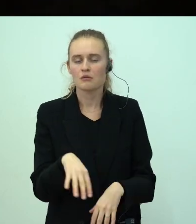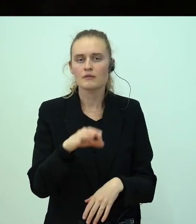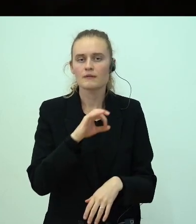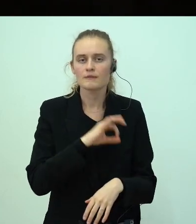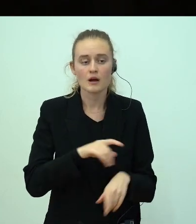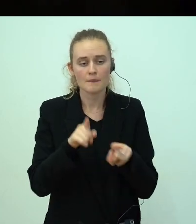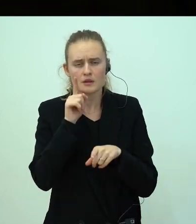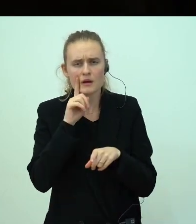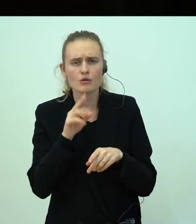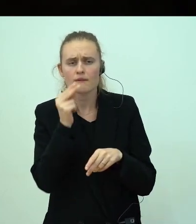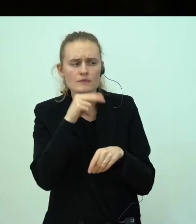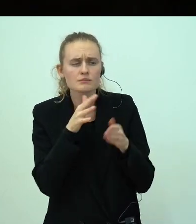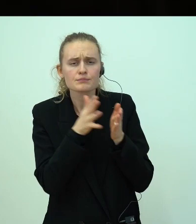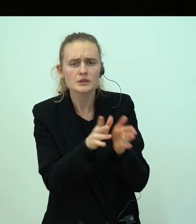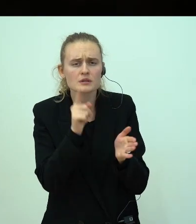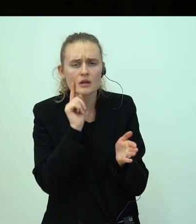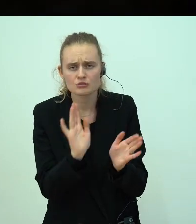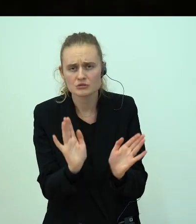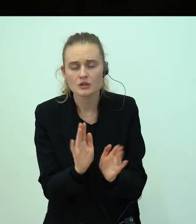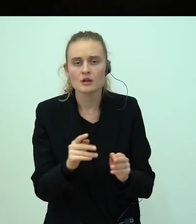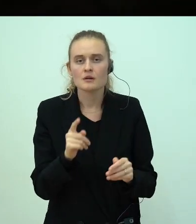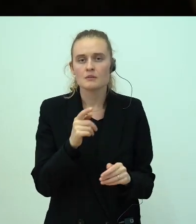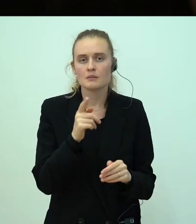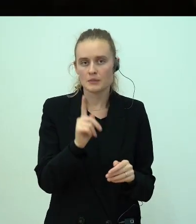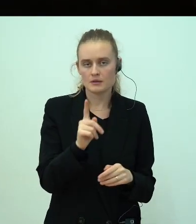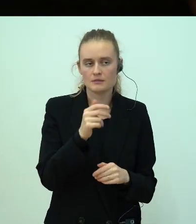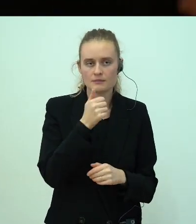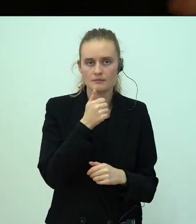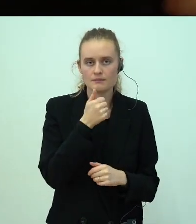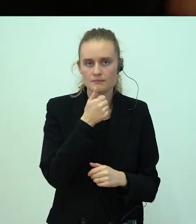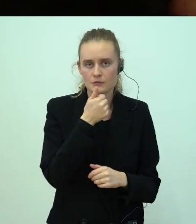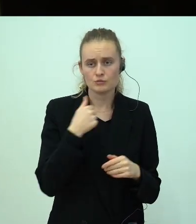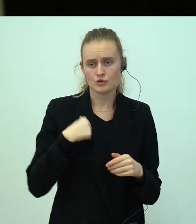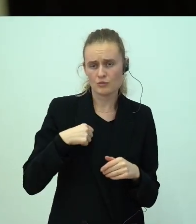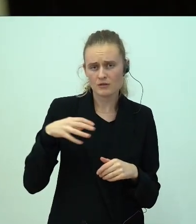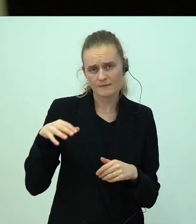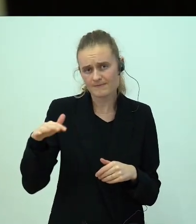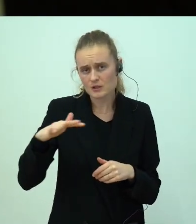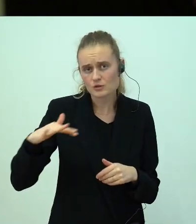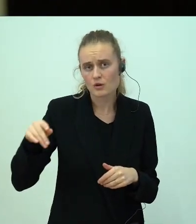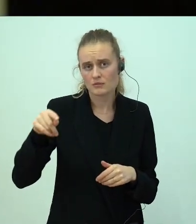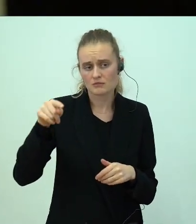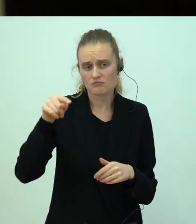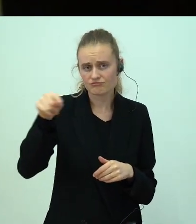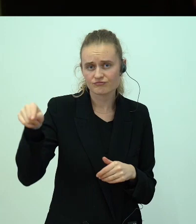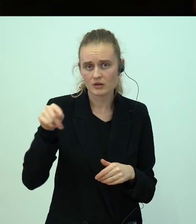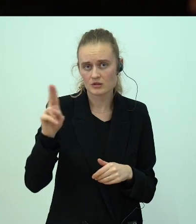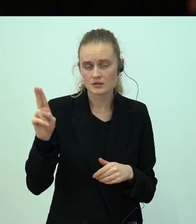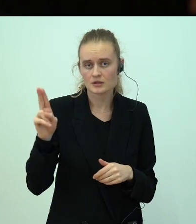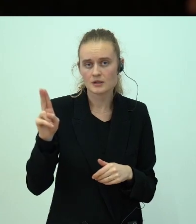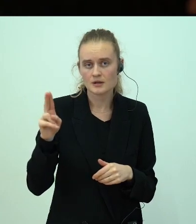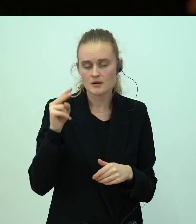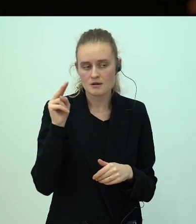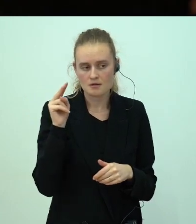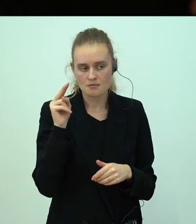nenoriu nieko kaltinti, bet mes kaip žmonės, visuomenės grupės,